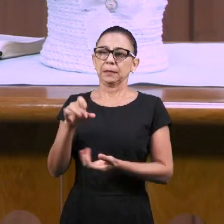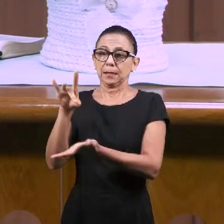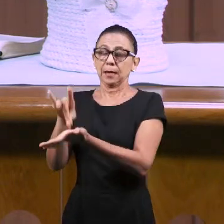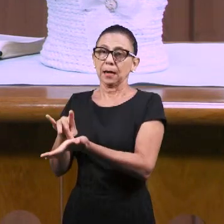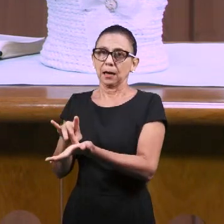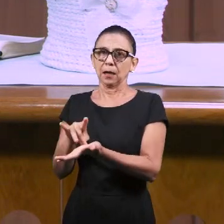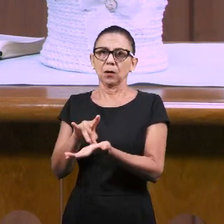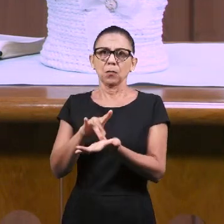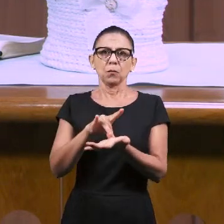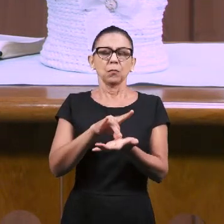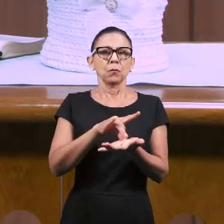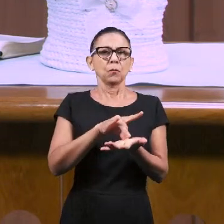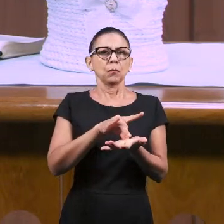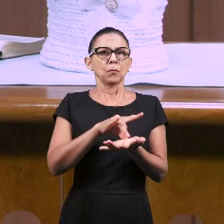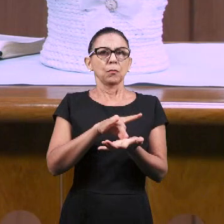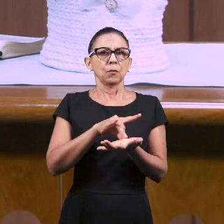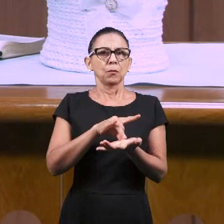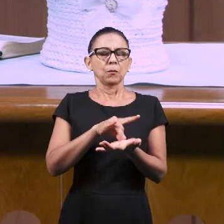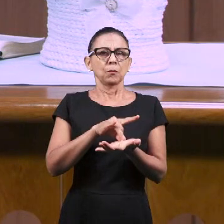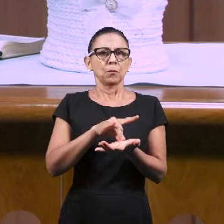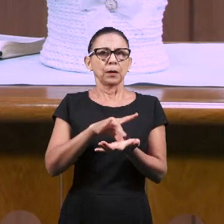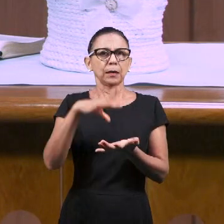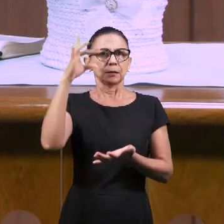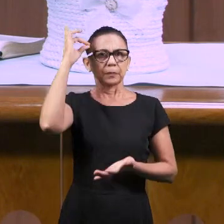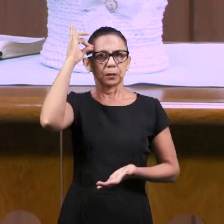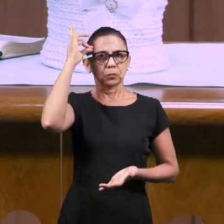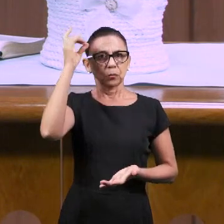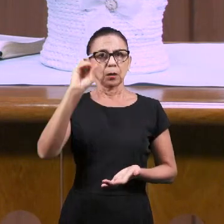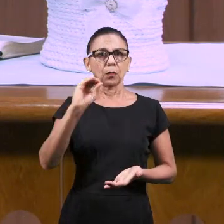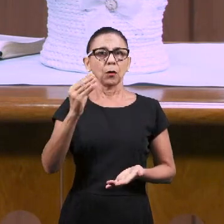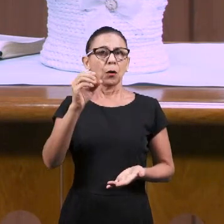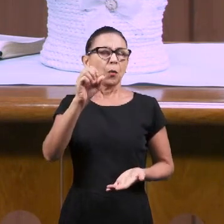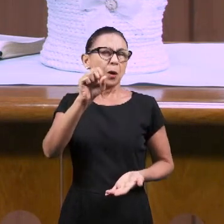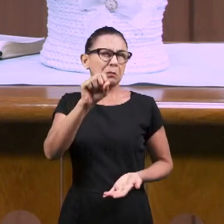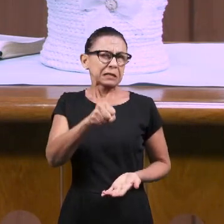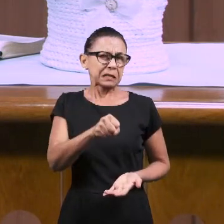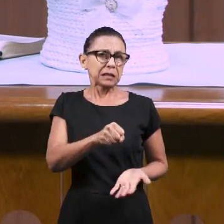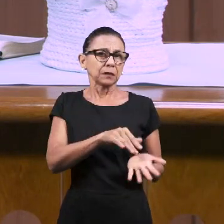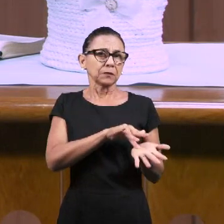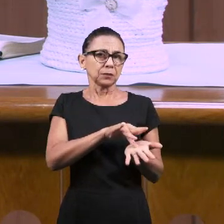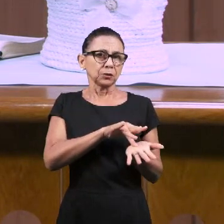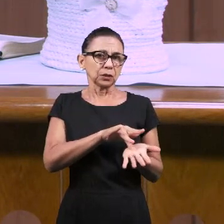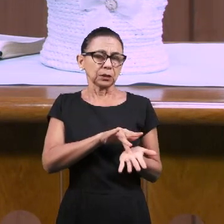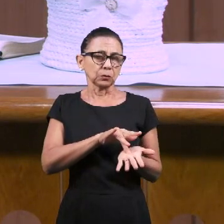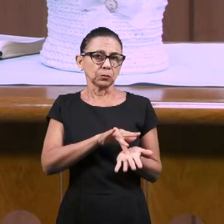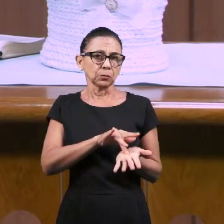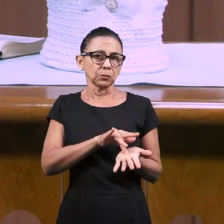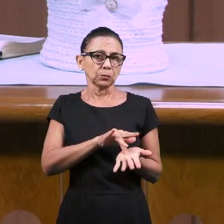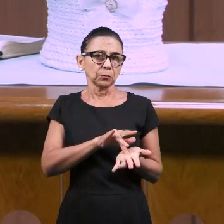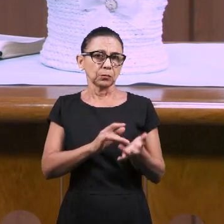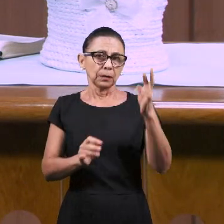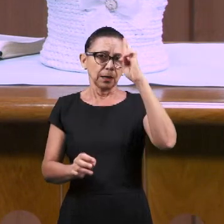si ce oui, c'est vrai ou faux, si c'est humain ou si c'est de l'esprit. Passons à la deuxième question.